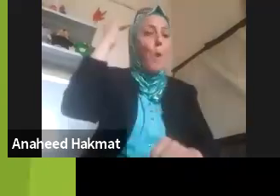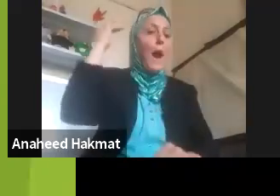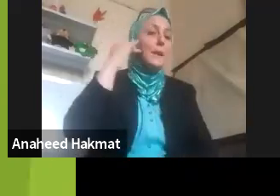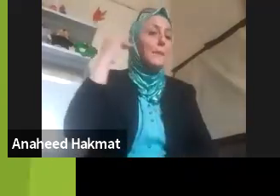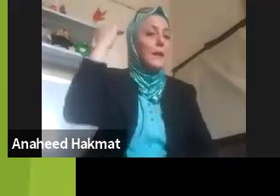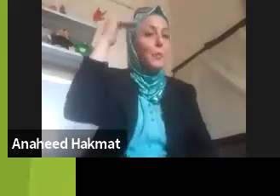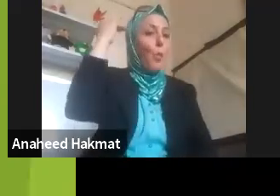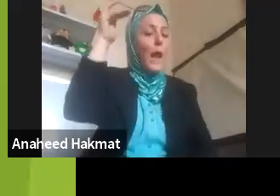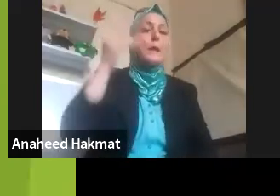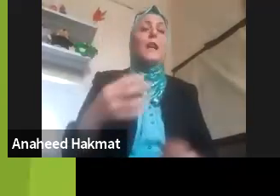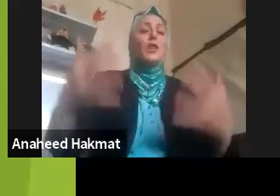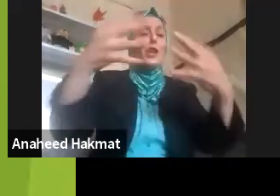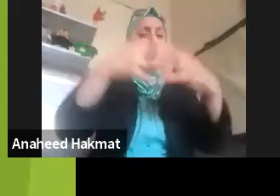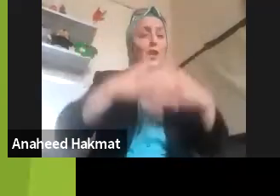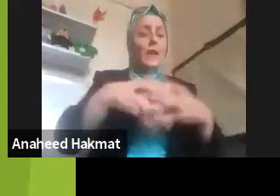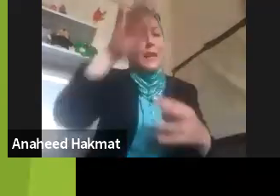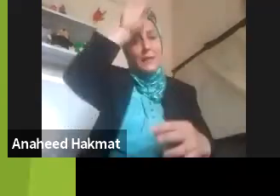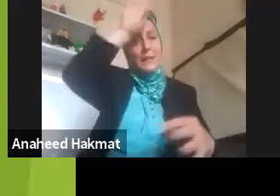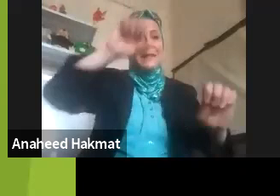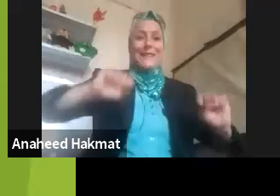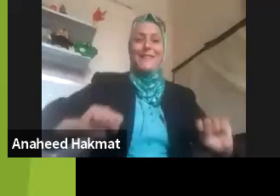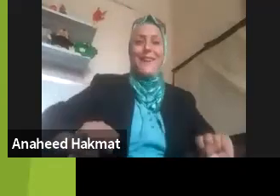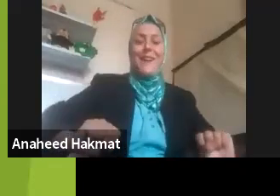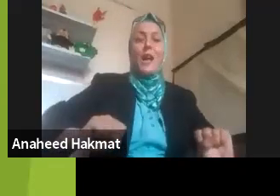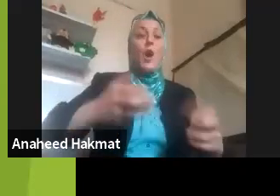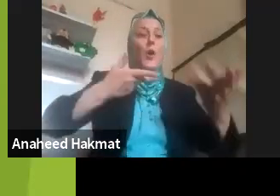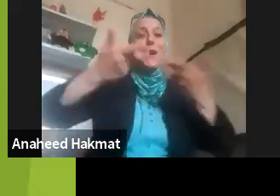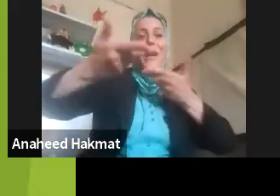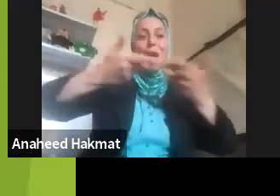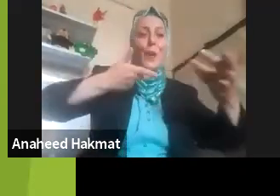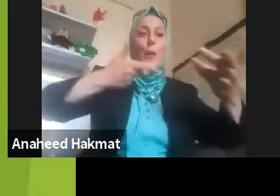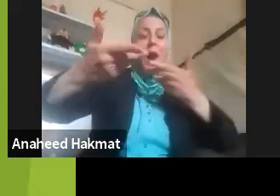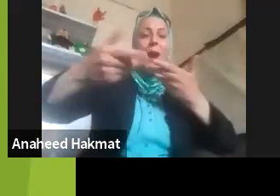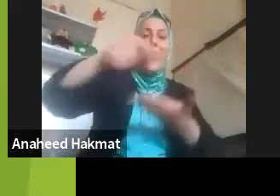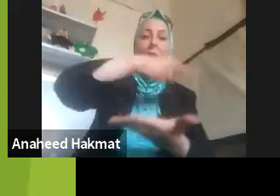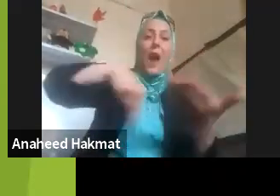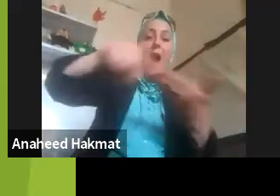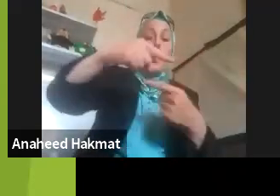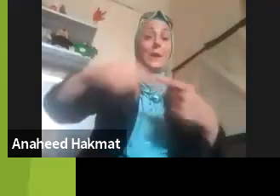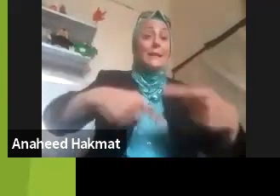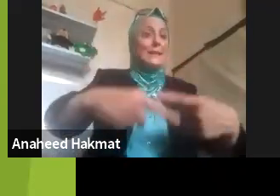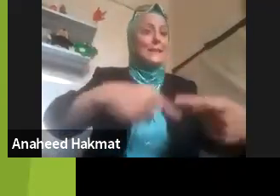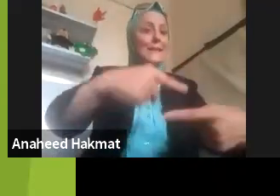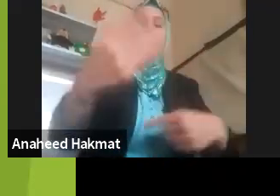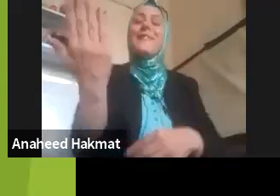إشراك الإدارة، هو حوار حول استدامة مدرسة